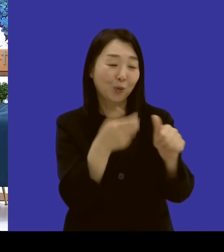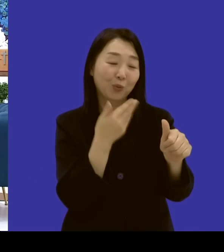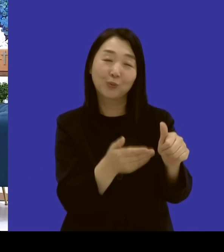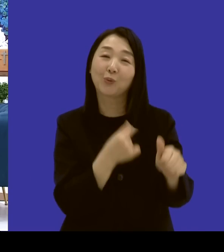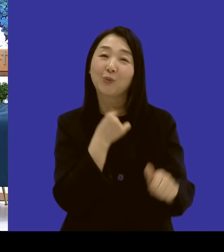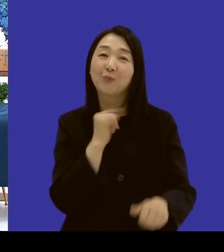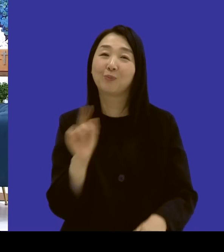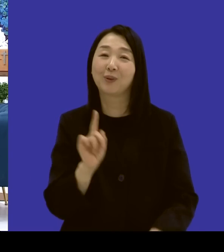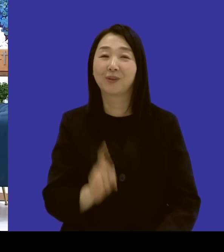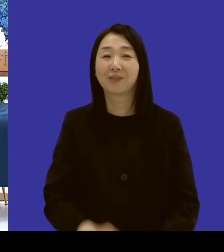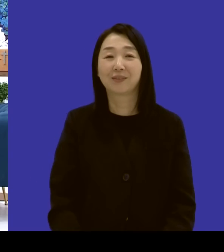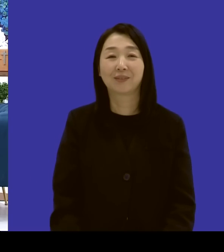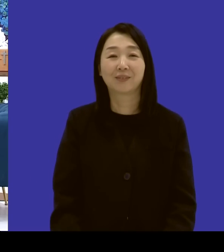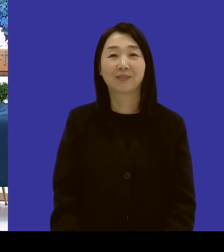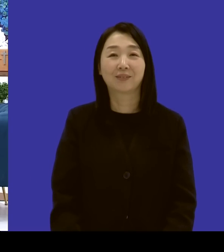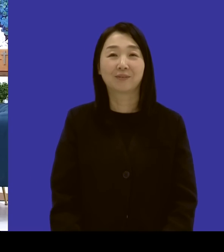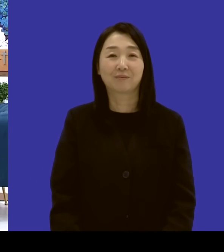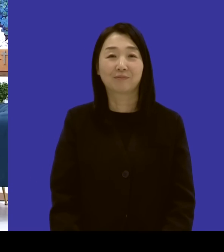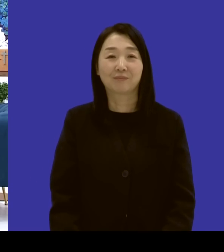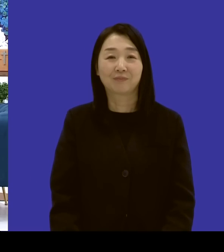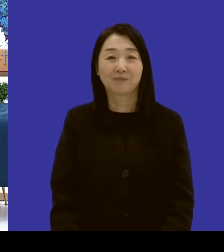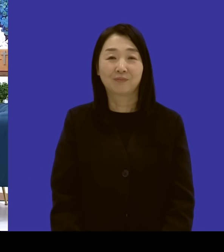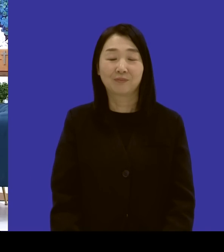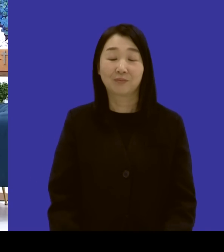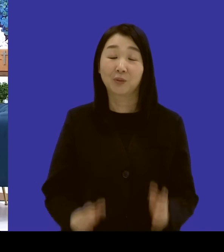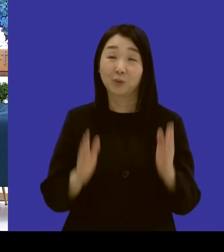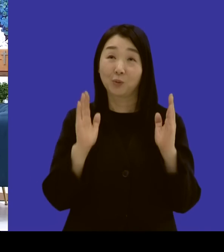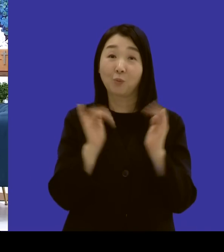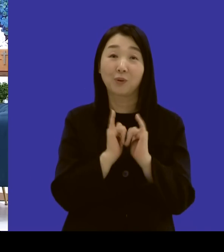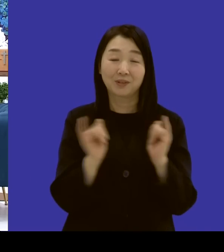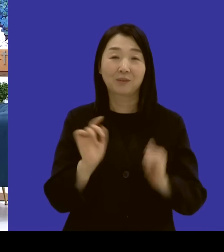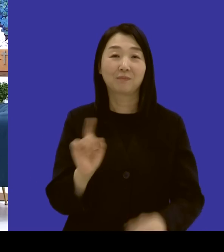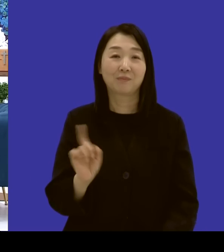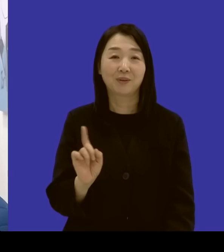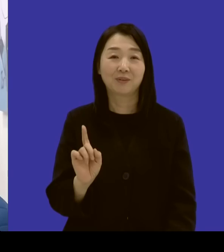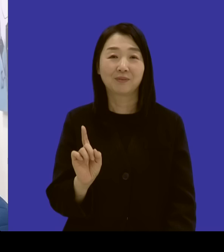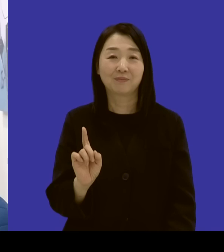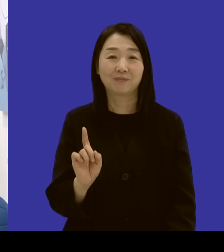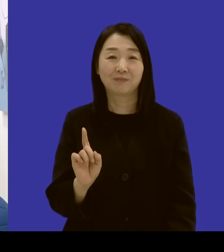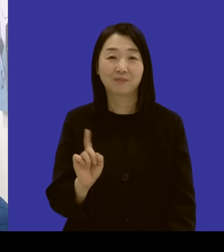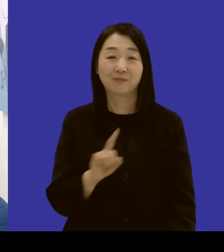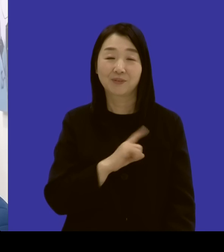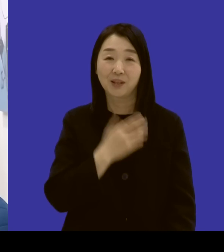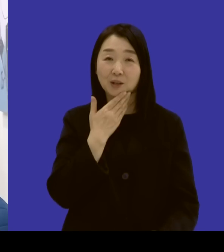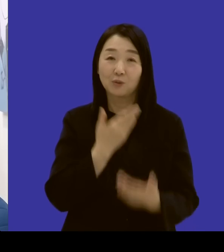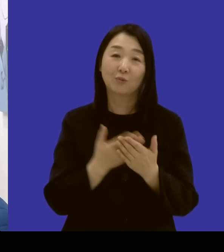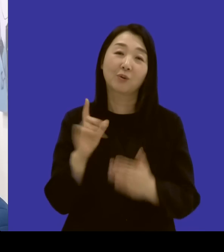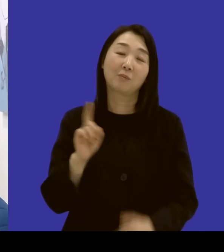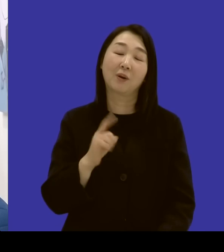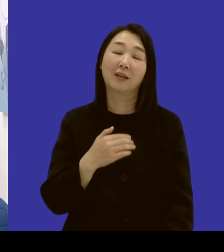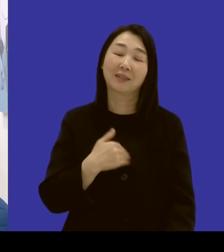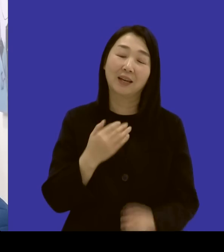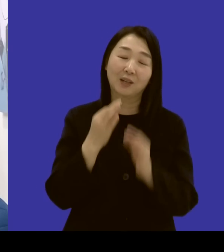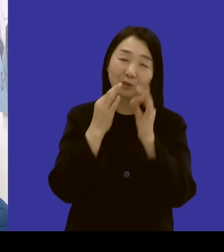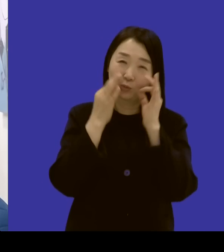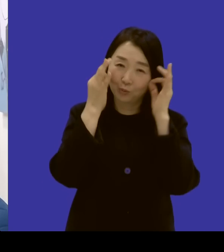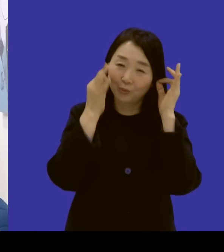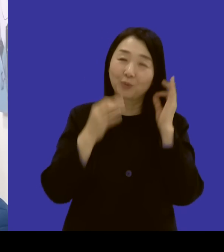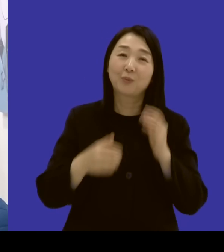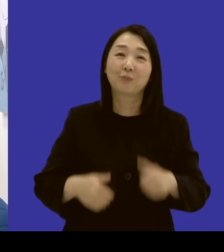싶으세요? 물론 공부하시는 분들한테는 그 가장 중요한 거는 자기 최선을